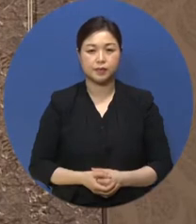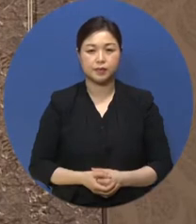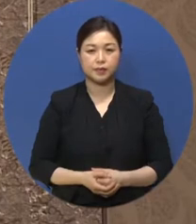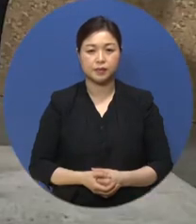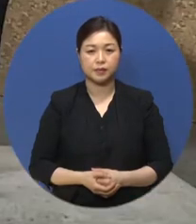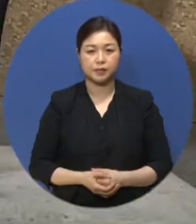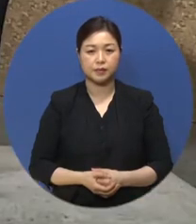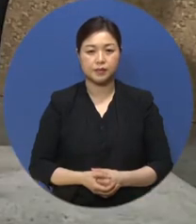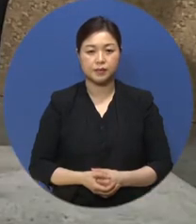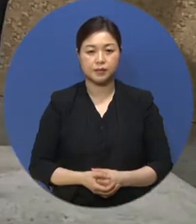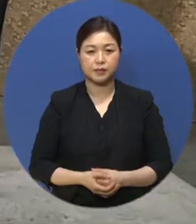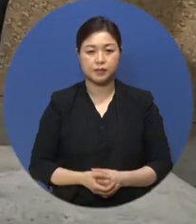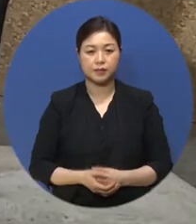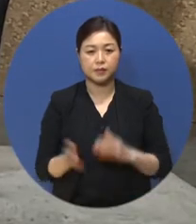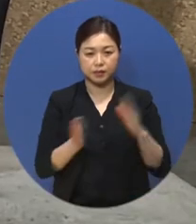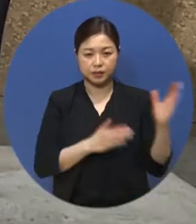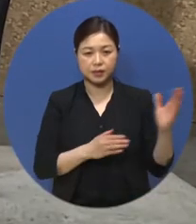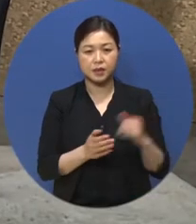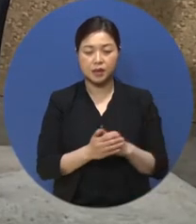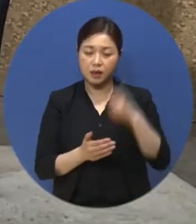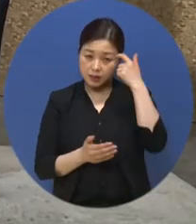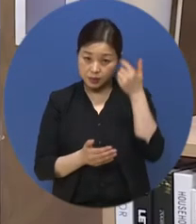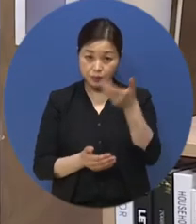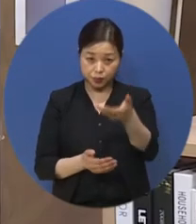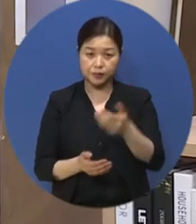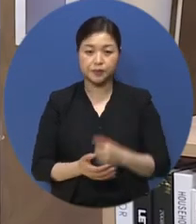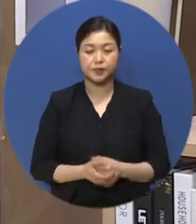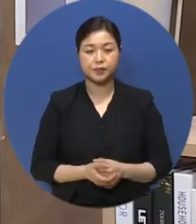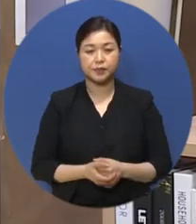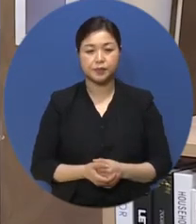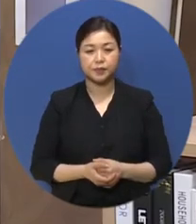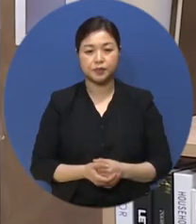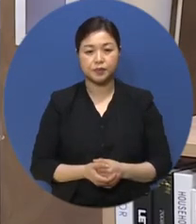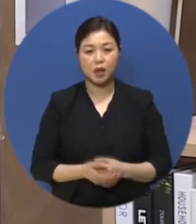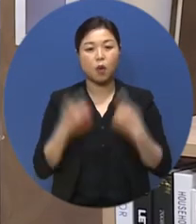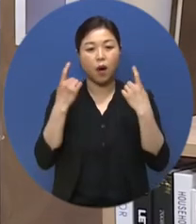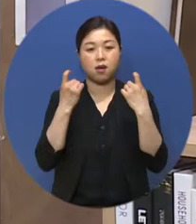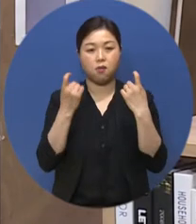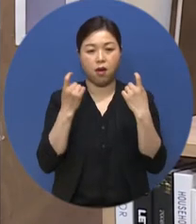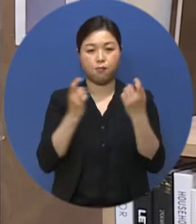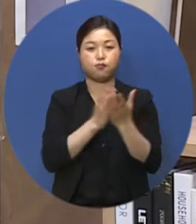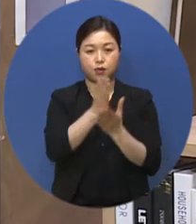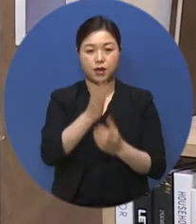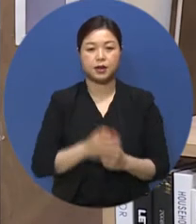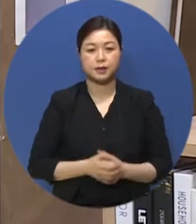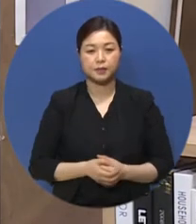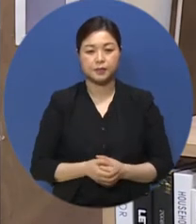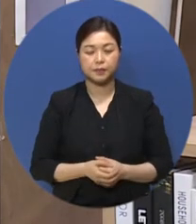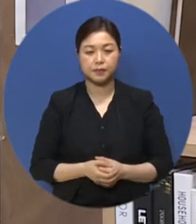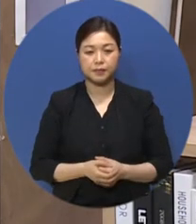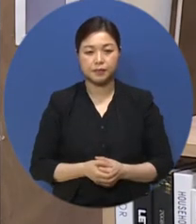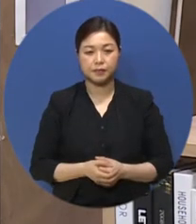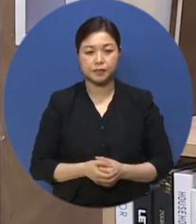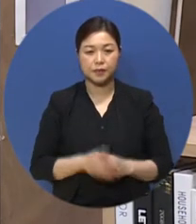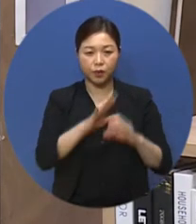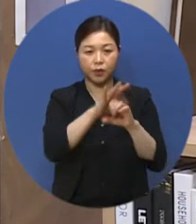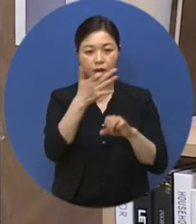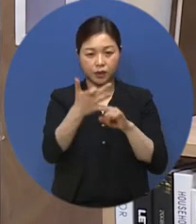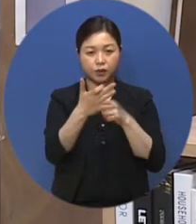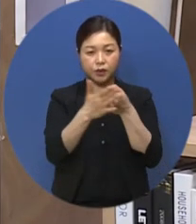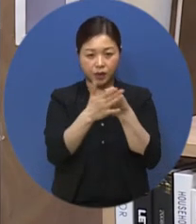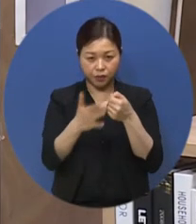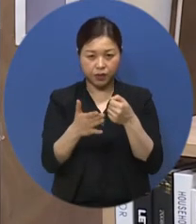네. 네, 그럼 이제 질문을 좀 바꿔보도록 하겠습니다. 이번에는 관광 분야에 대해서 이야기를 네. 나눠볼 텐데요. 현재 코로나19로